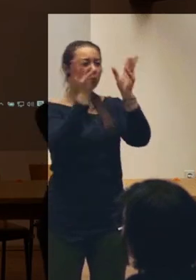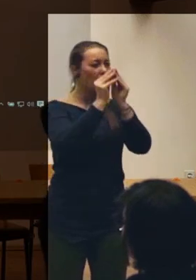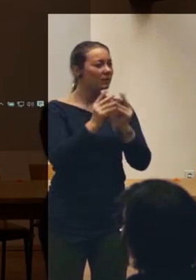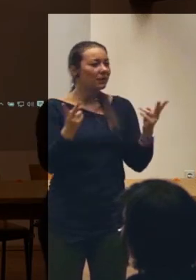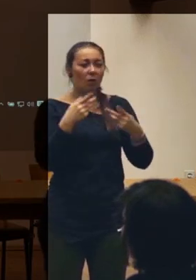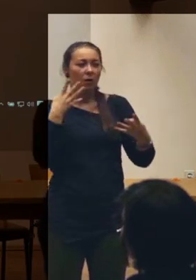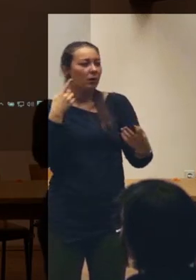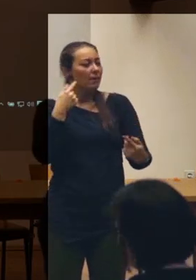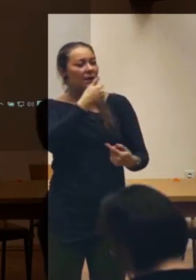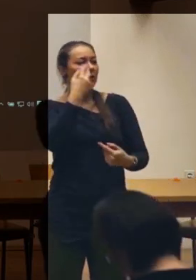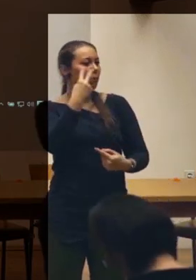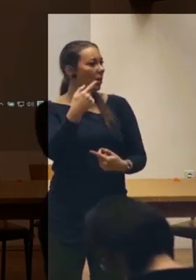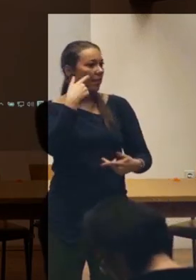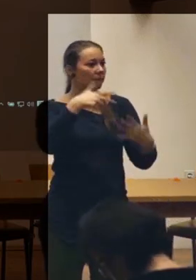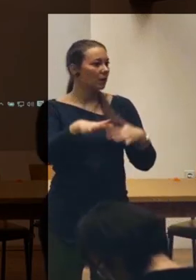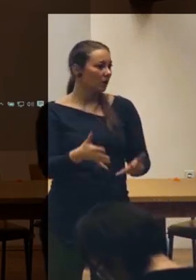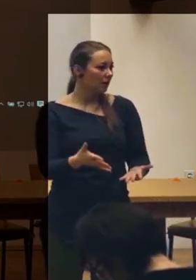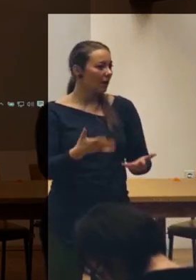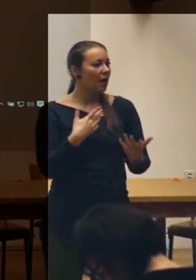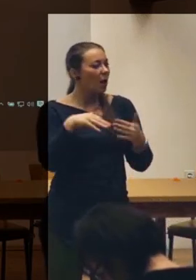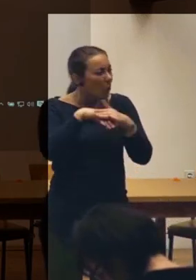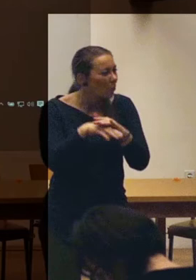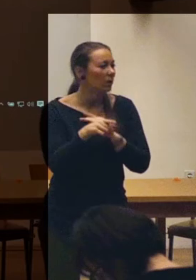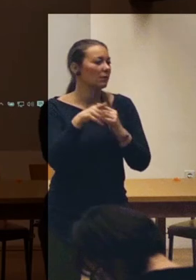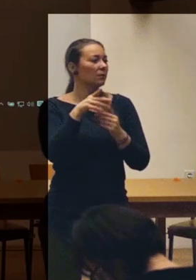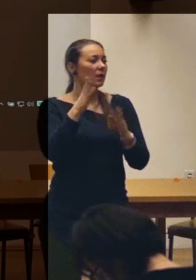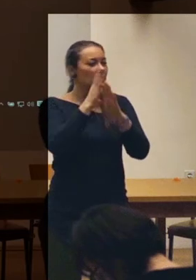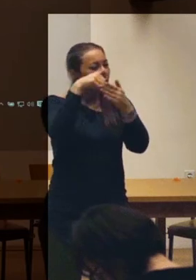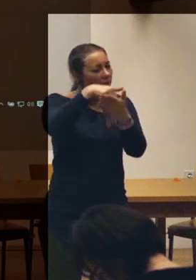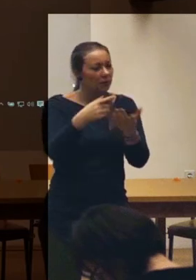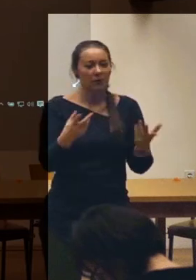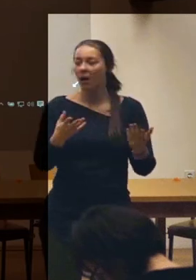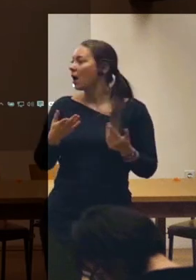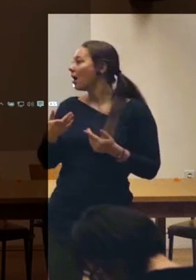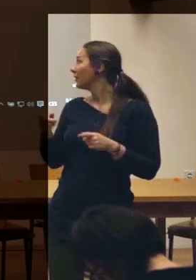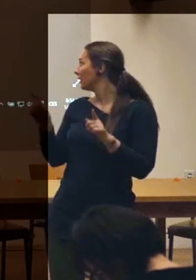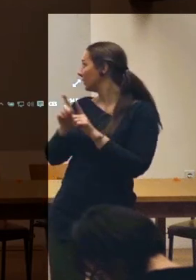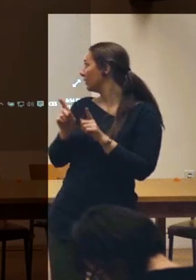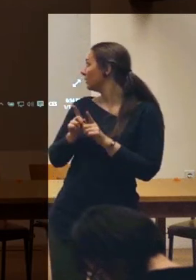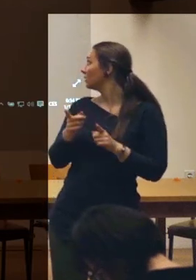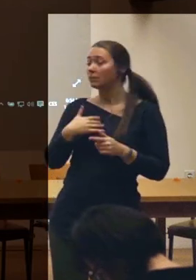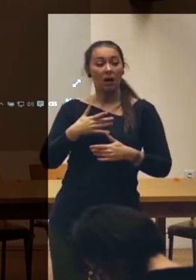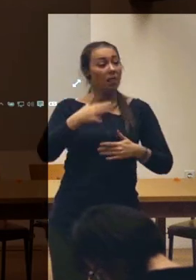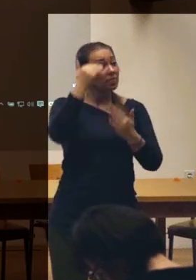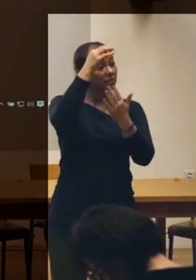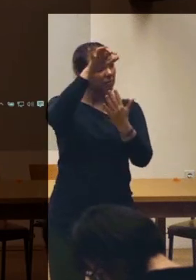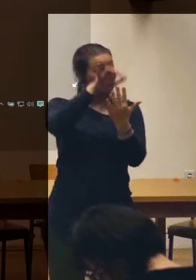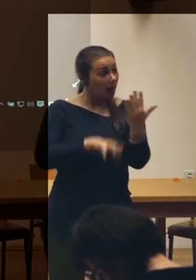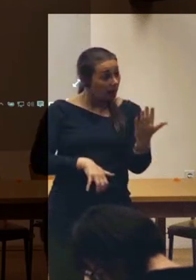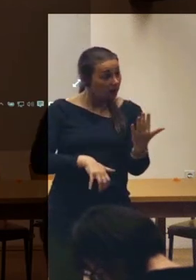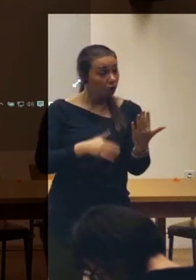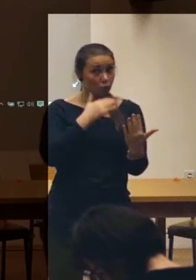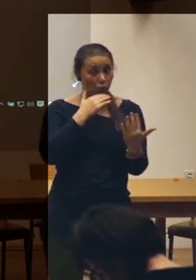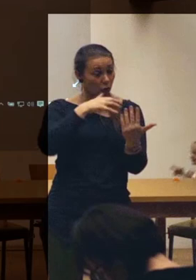sa za tým nachádza. Tuto ešte na kraji vlastne vidíte takú intervenciu, že sme vlastne veľmi veľa textov, ktoré boli sprievodné